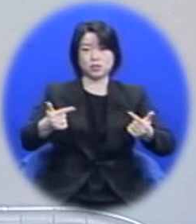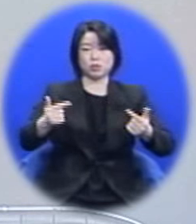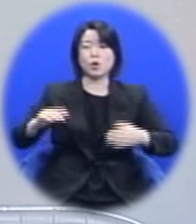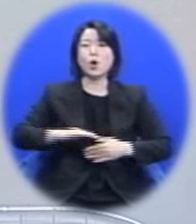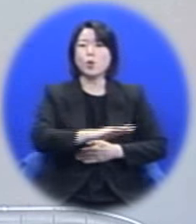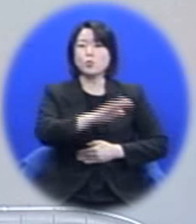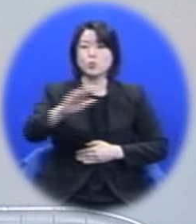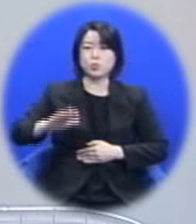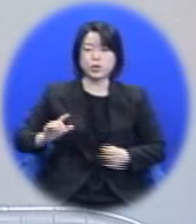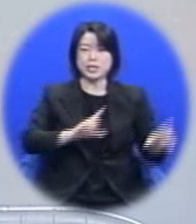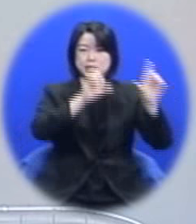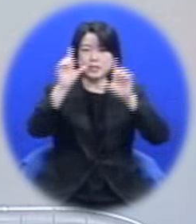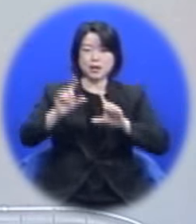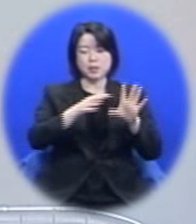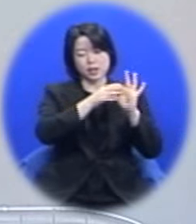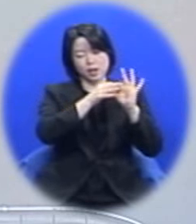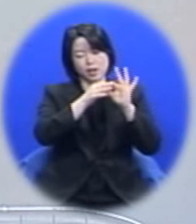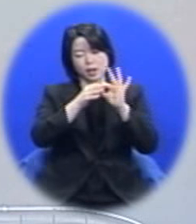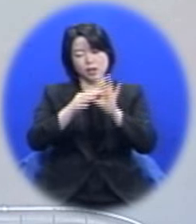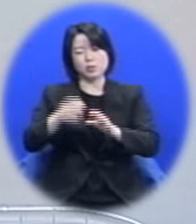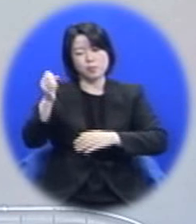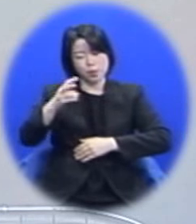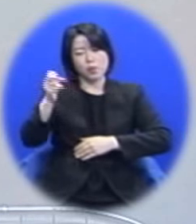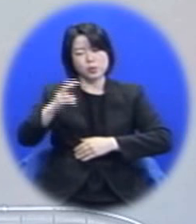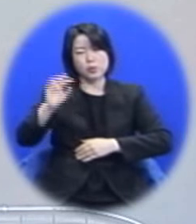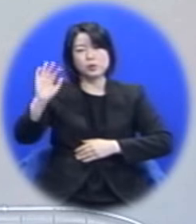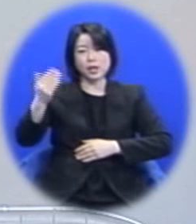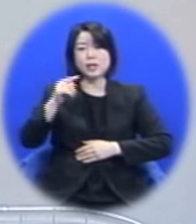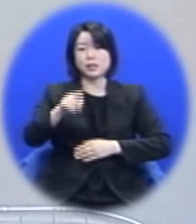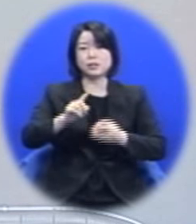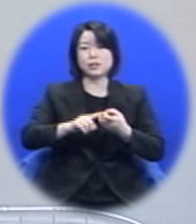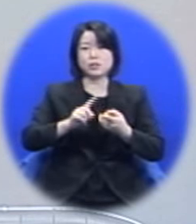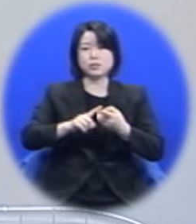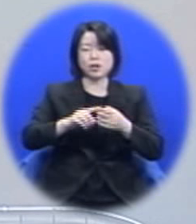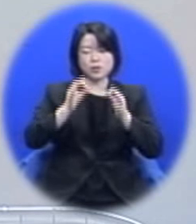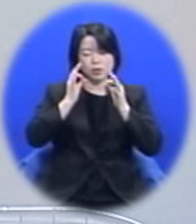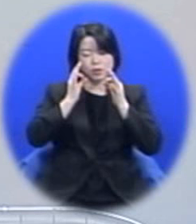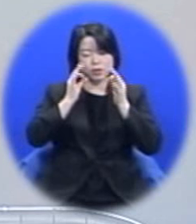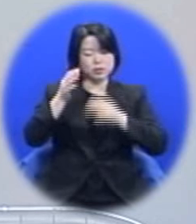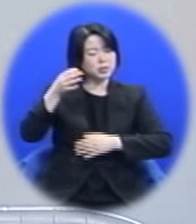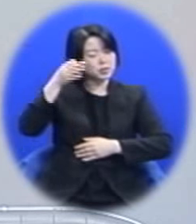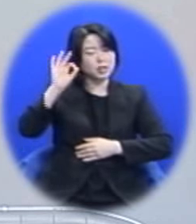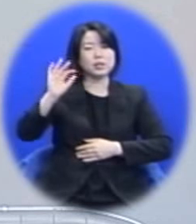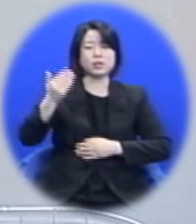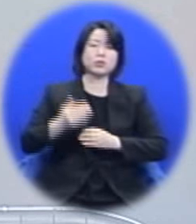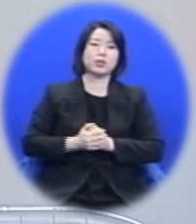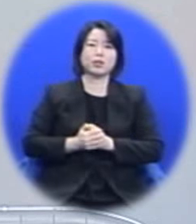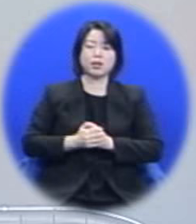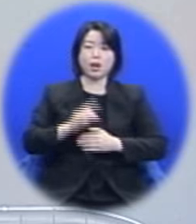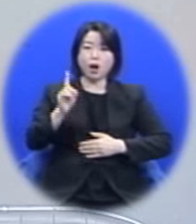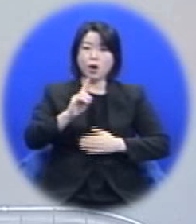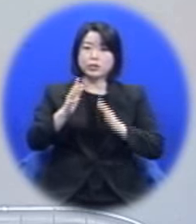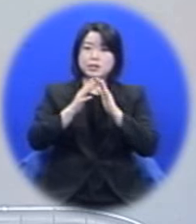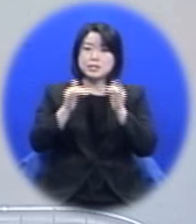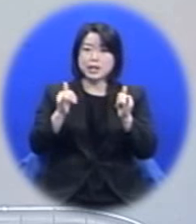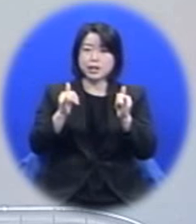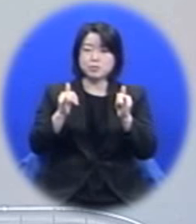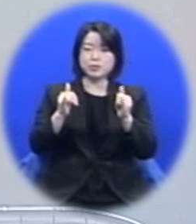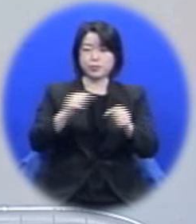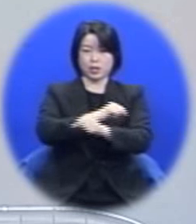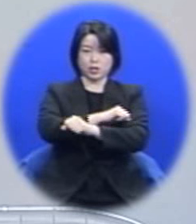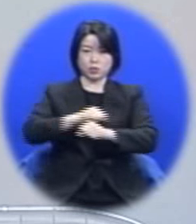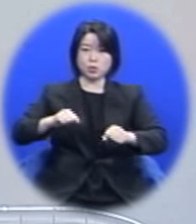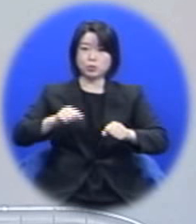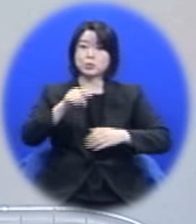우리의 삶에 계속 되어져야 한다는 것을 너무나 절실히 깨닫게 됩니다. 어떤 분들은 용서하는